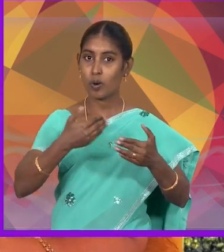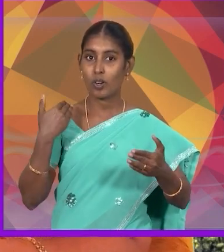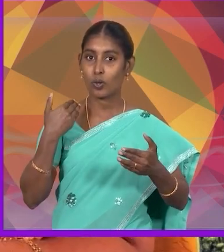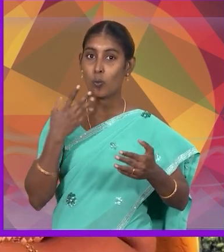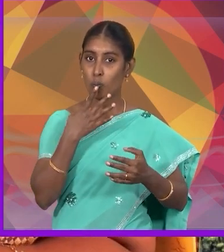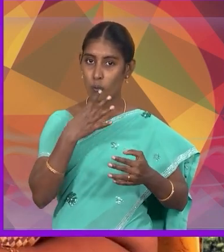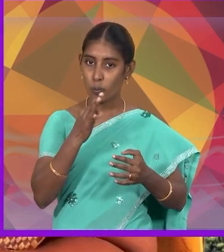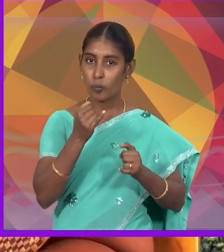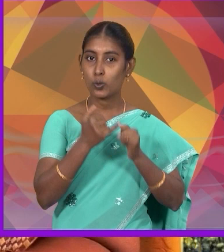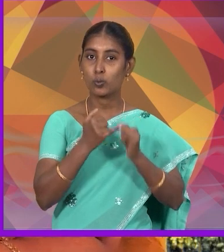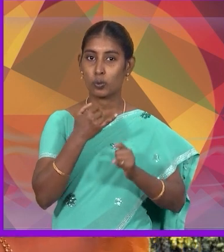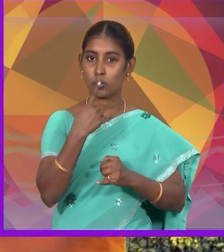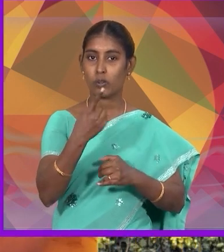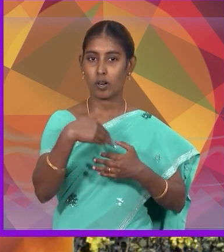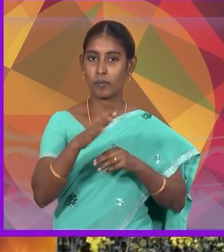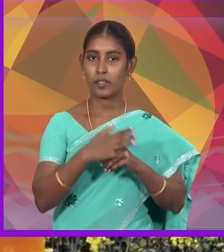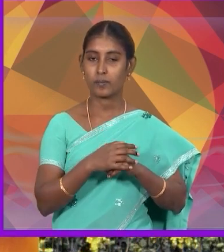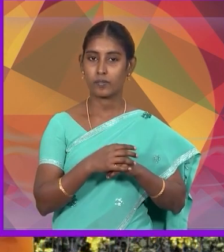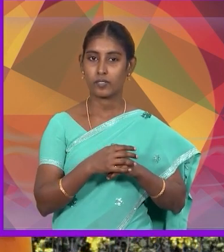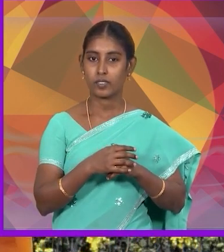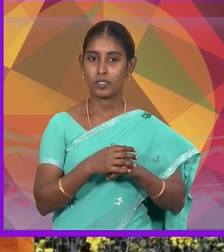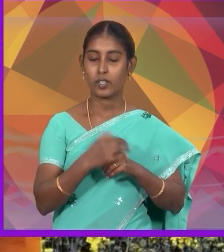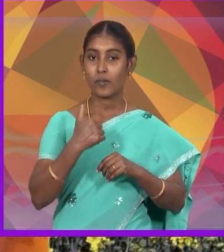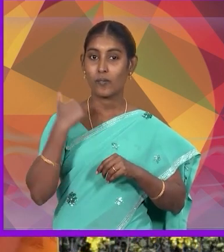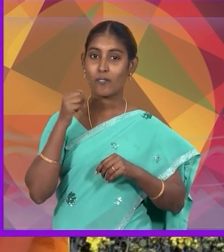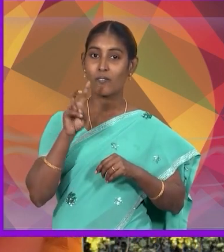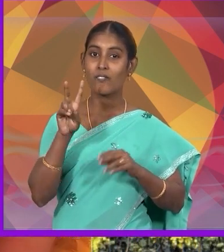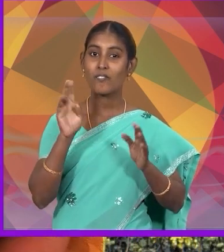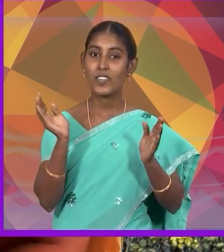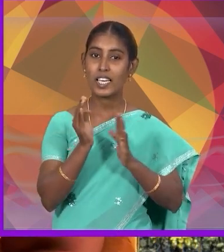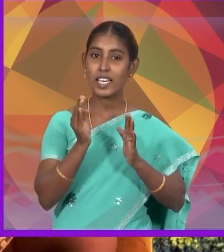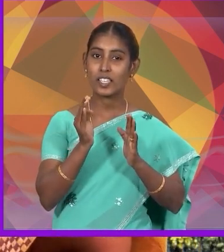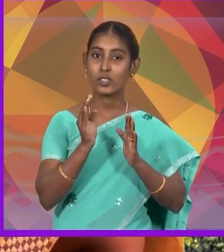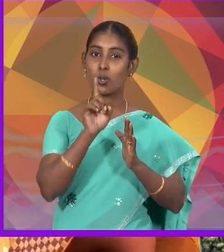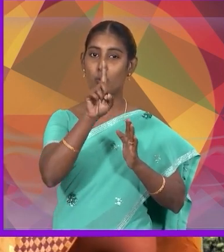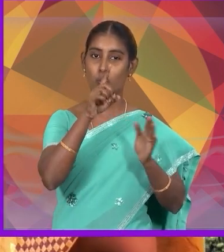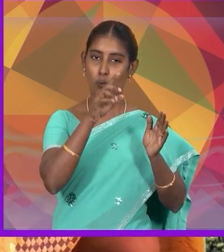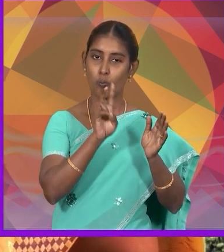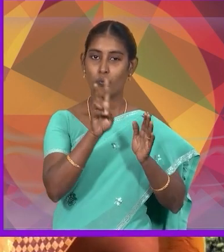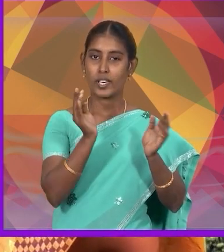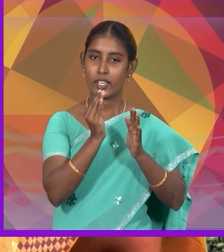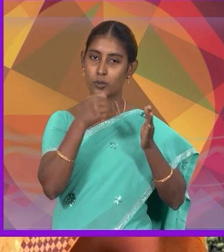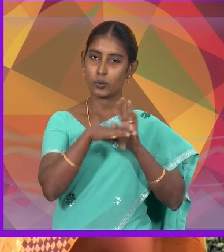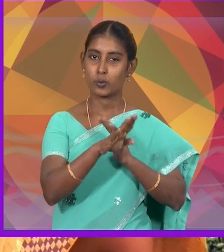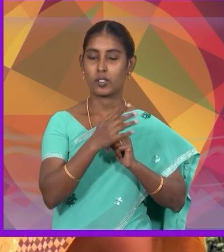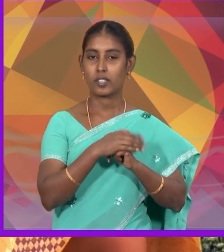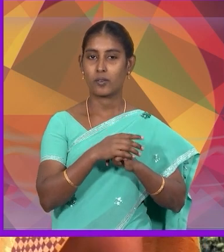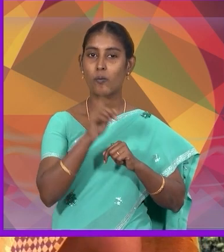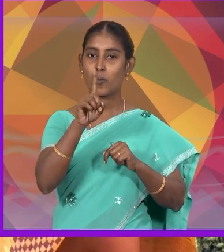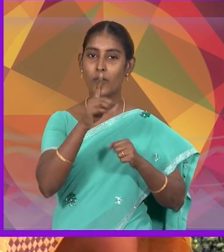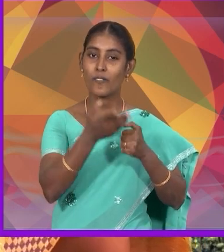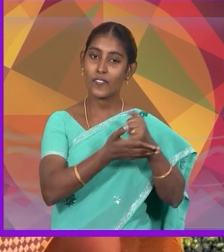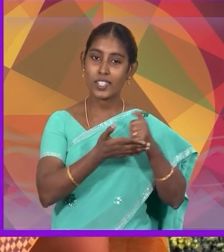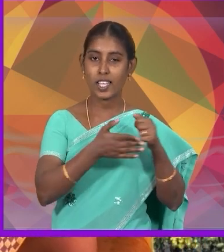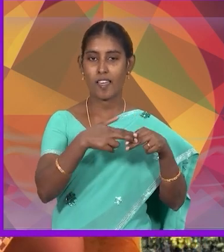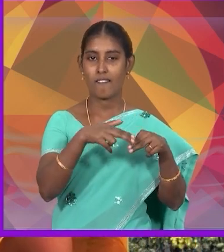உங்கள்கிட்ட பகிர்ந்துக்க விரும்புறேன். நான் ஒரு கிராமங்க பாண்டகப்பாடிங்கிற ஊரு, அந்த ஊர்ல ஒரு விவசாய